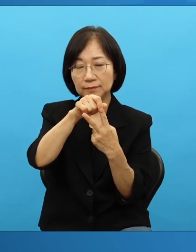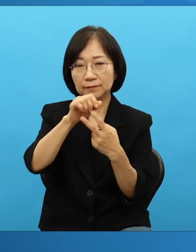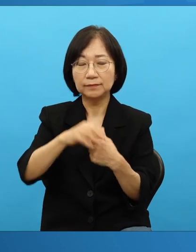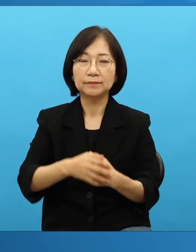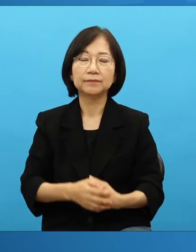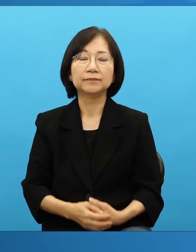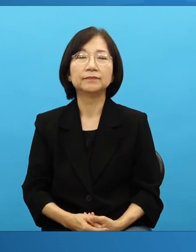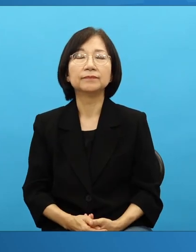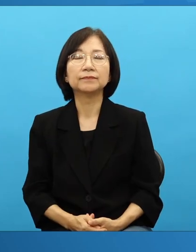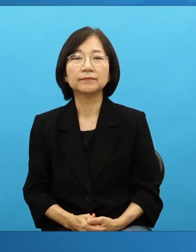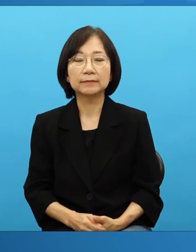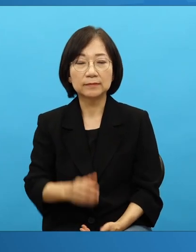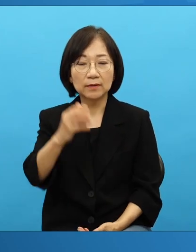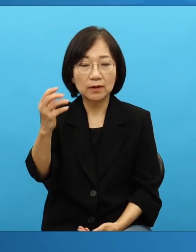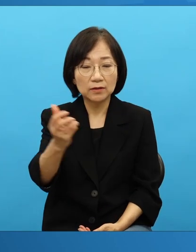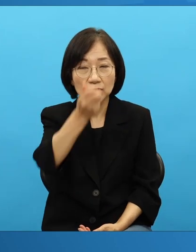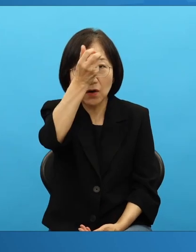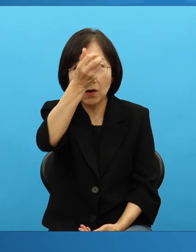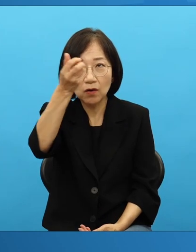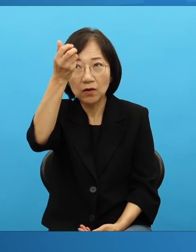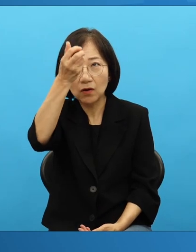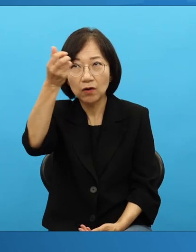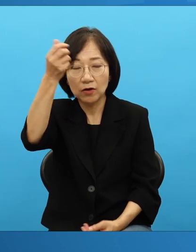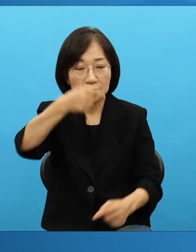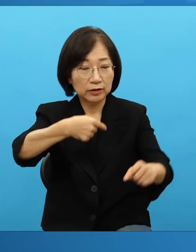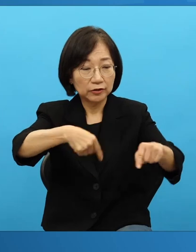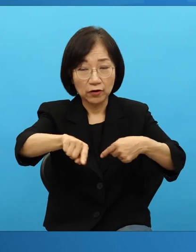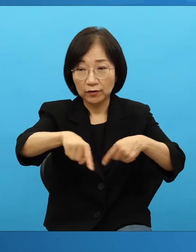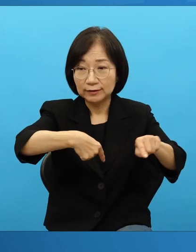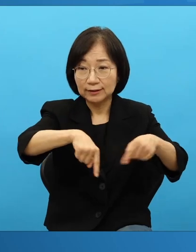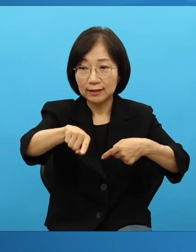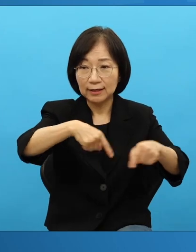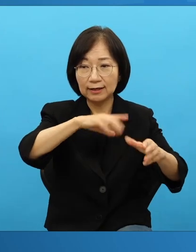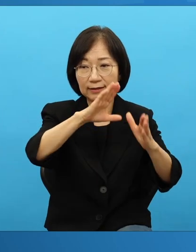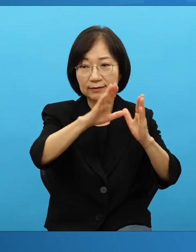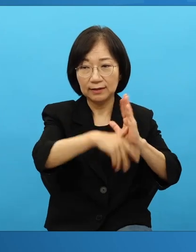나면서 허감 세력은 결박되는 작세.